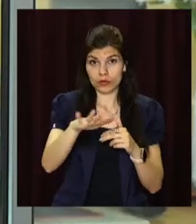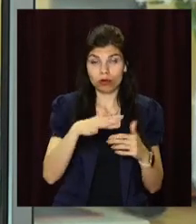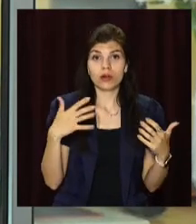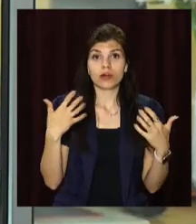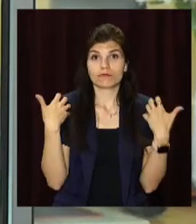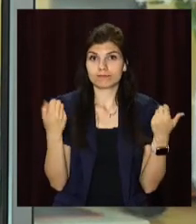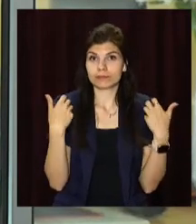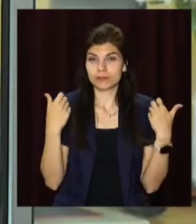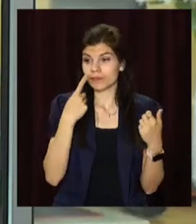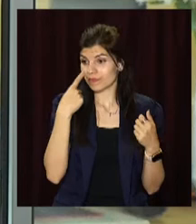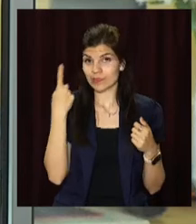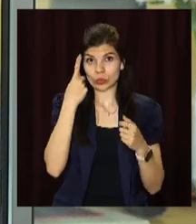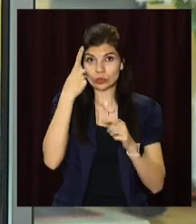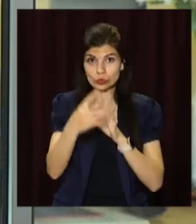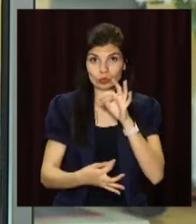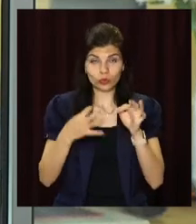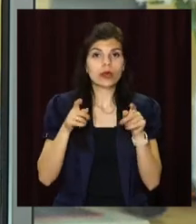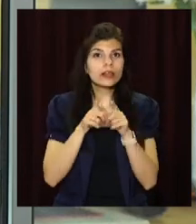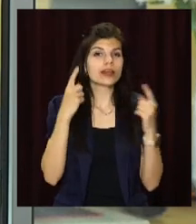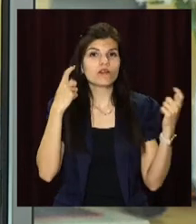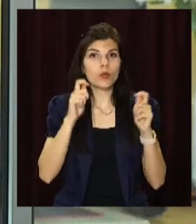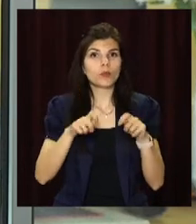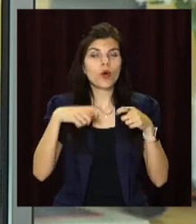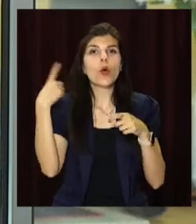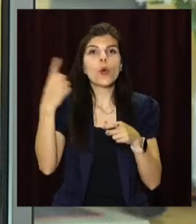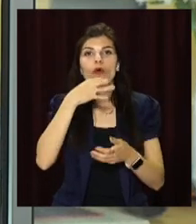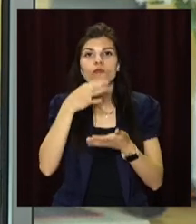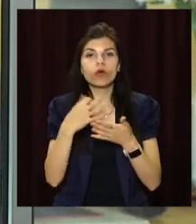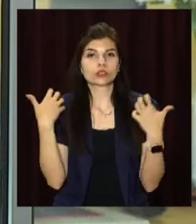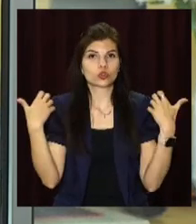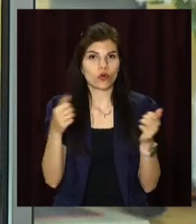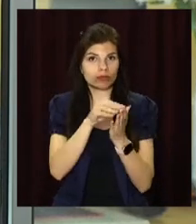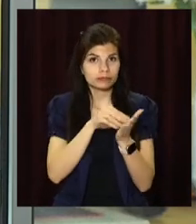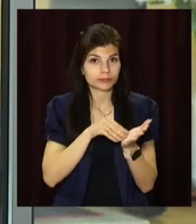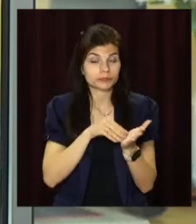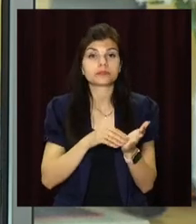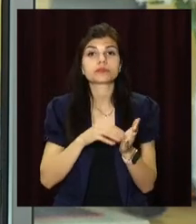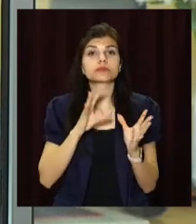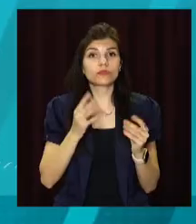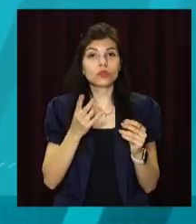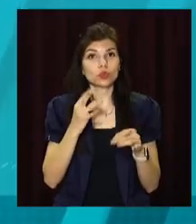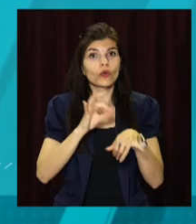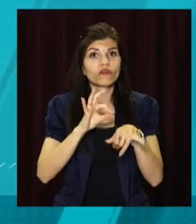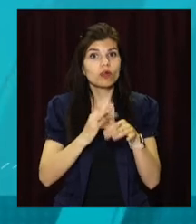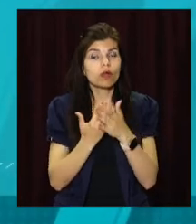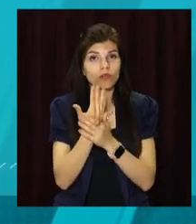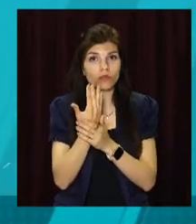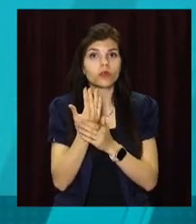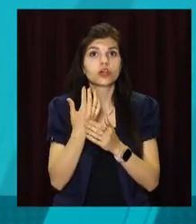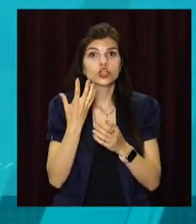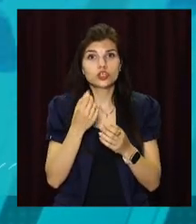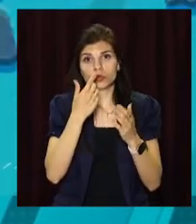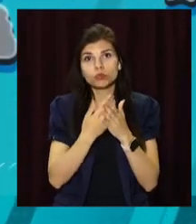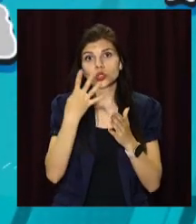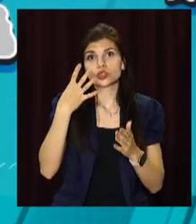подолали коронавірус минулої доби. Такі дані повідомляє обласний департамент охорони здоров'я. Натомість нових випадків зареєстрували ще